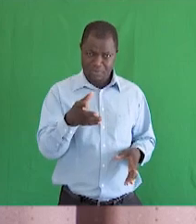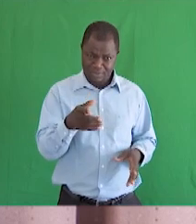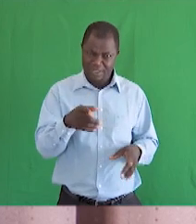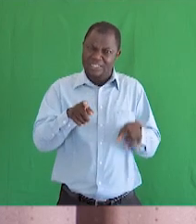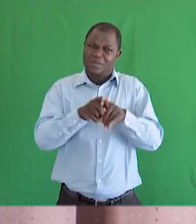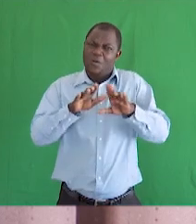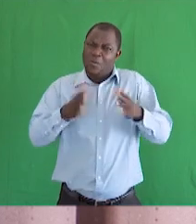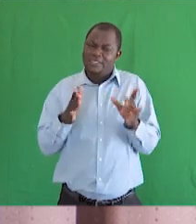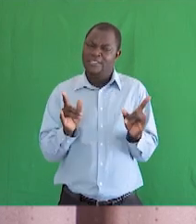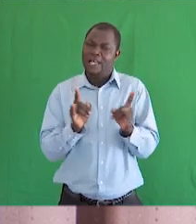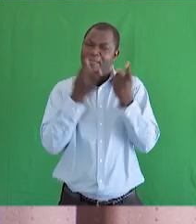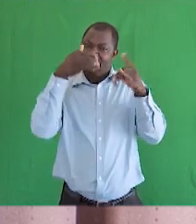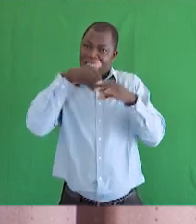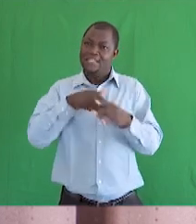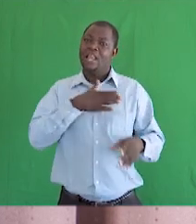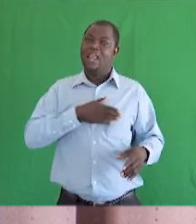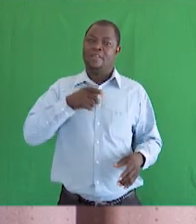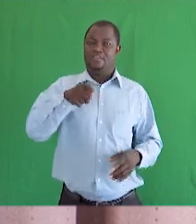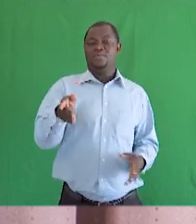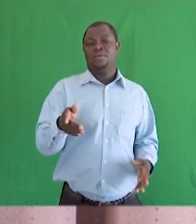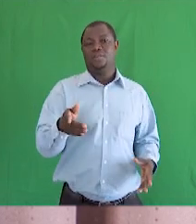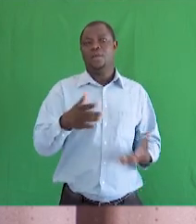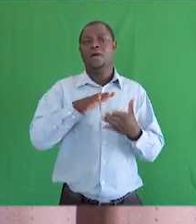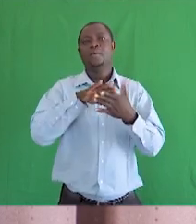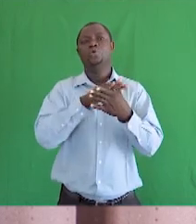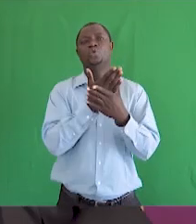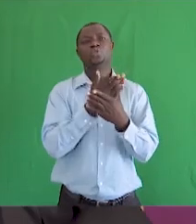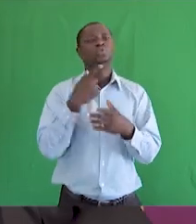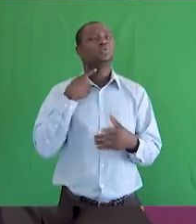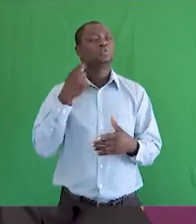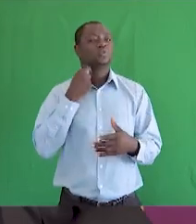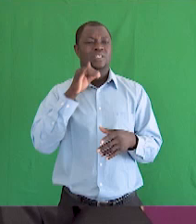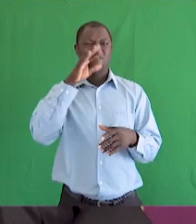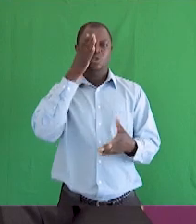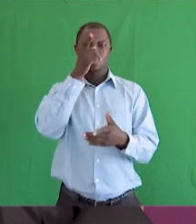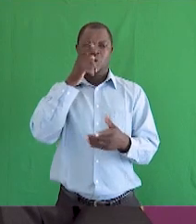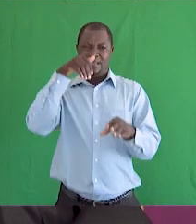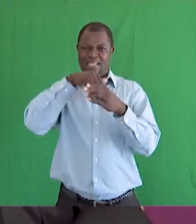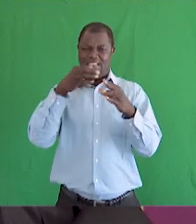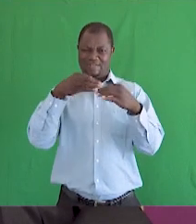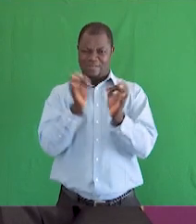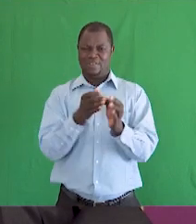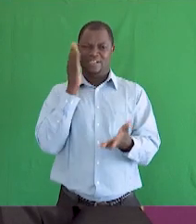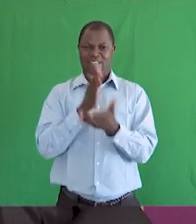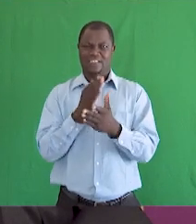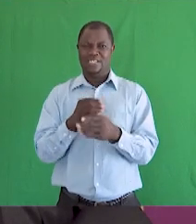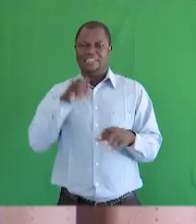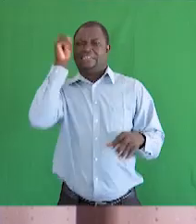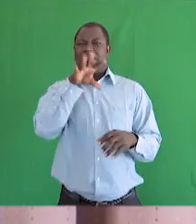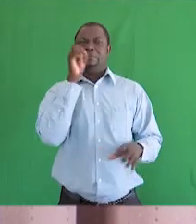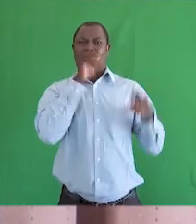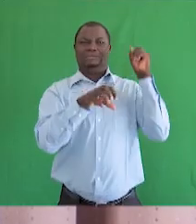Chiko chirukunetsa pakudana na kwenyu. Nekuti nai chokwadi mukatanga kurovana, mukatanga